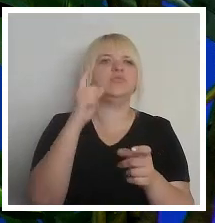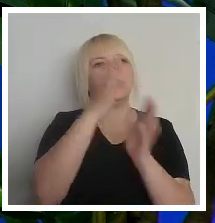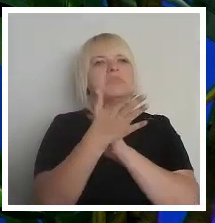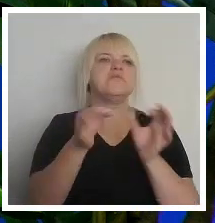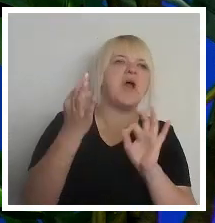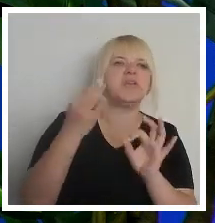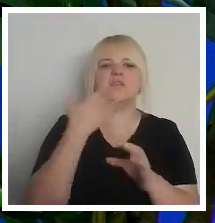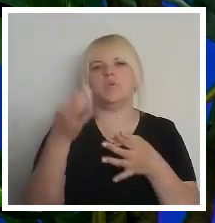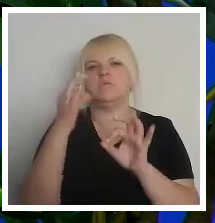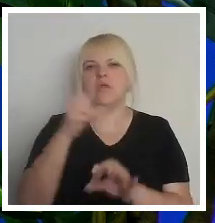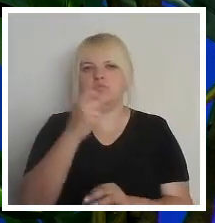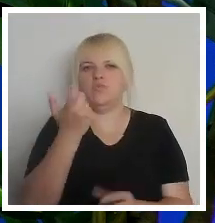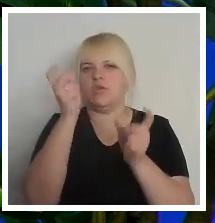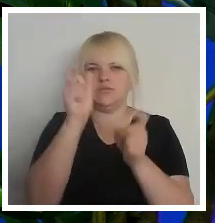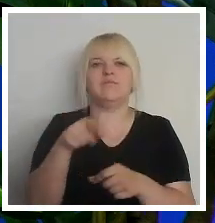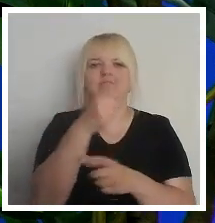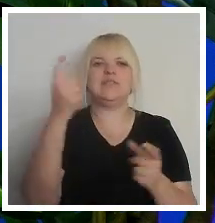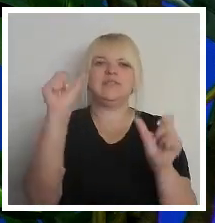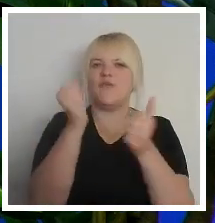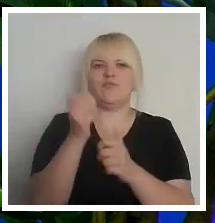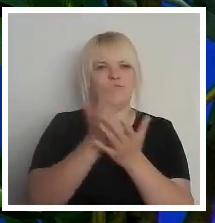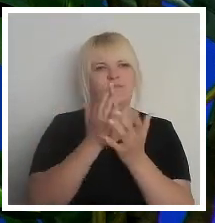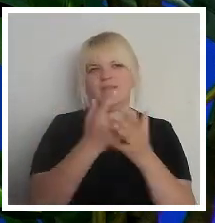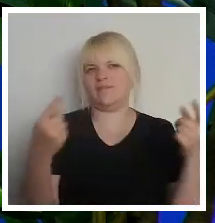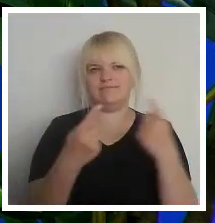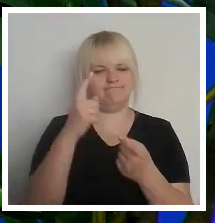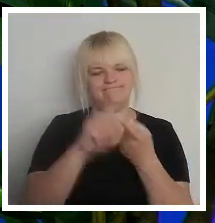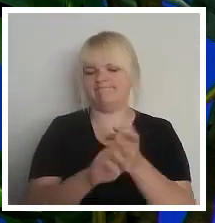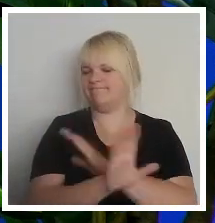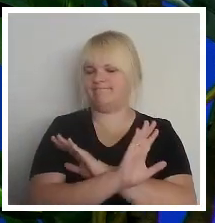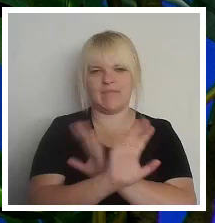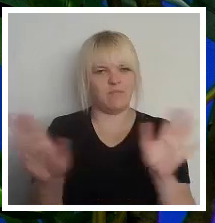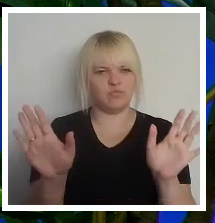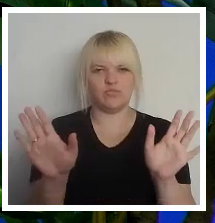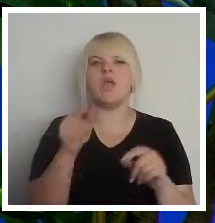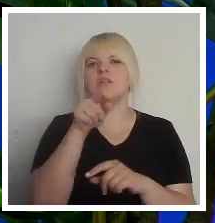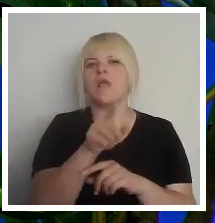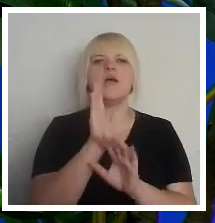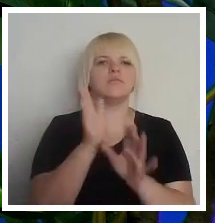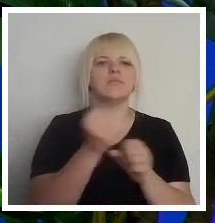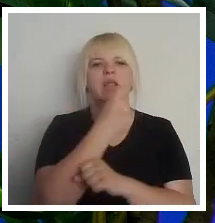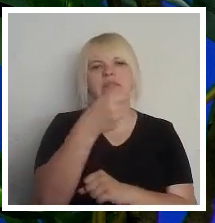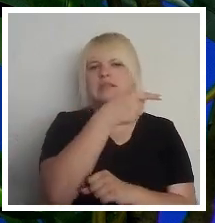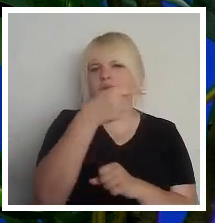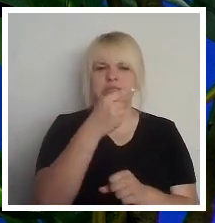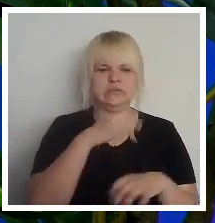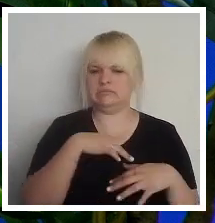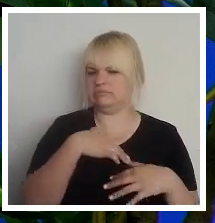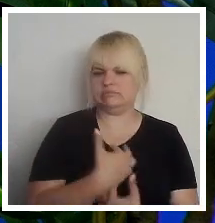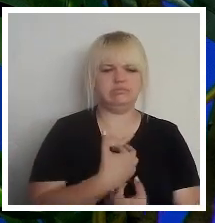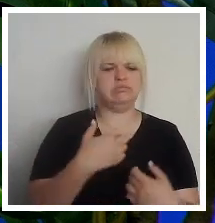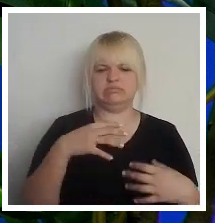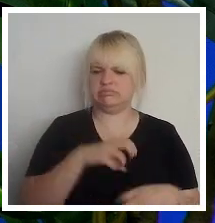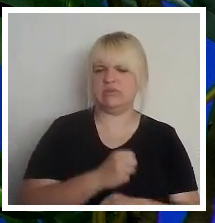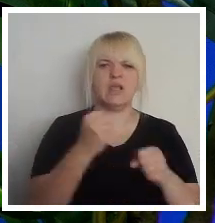pašiem savā galvā, nu tad šis modelis pēc noteikti nestrādās. Un tam būs gan negatīvas konsekvences, gan, teiksim, gan